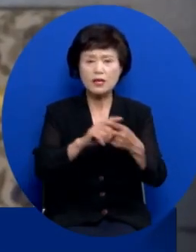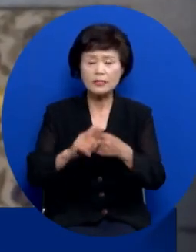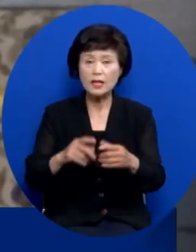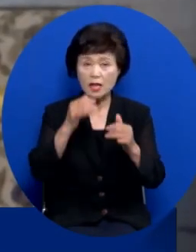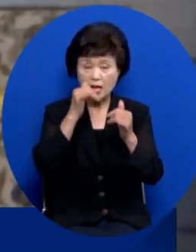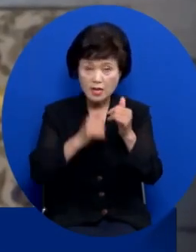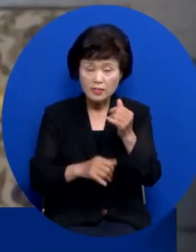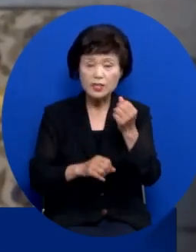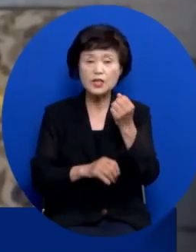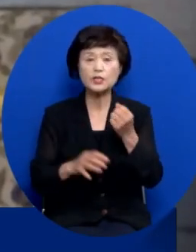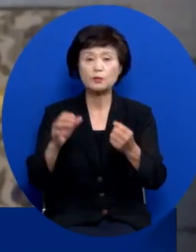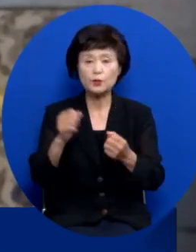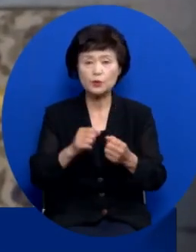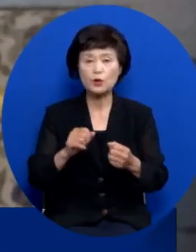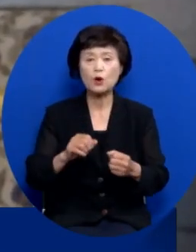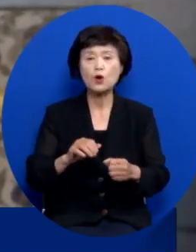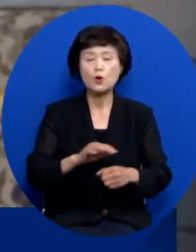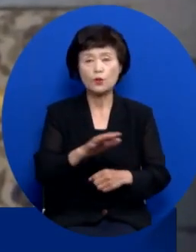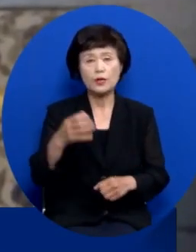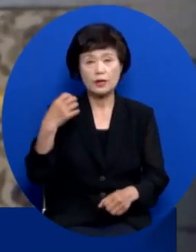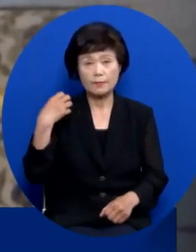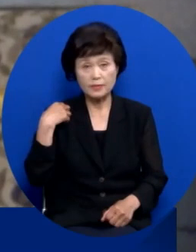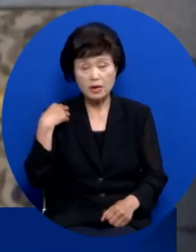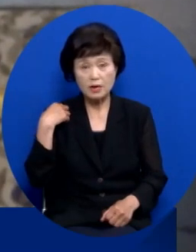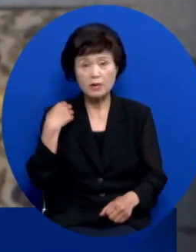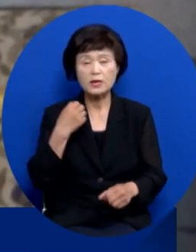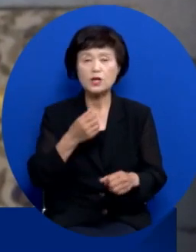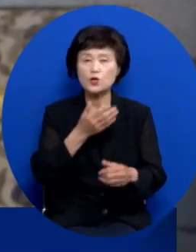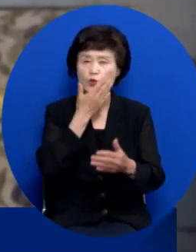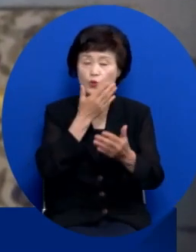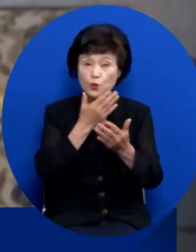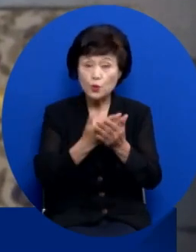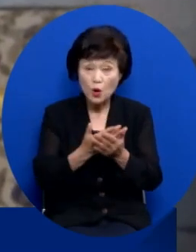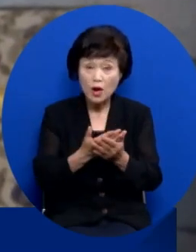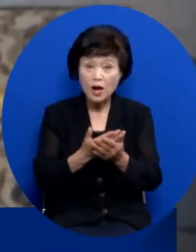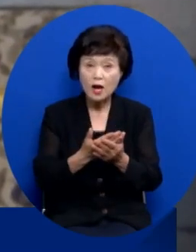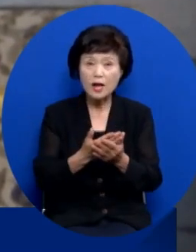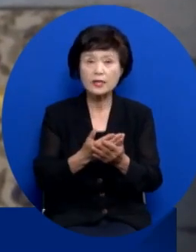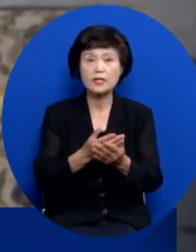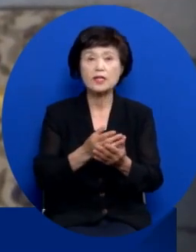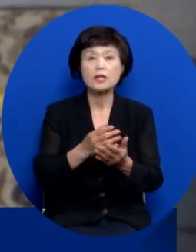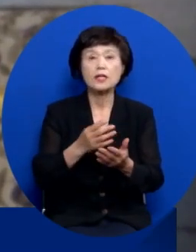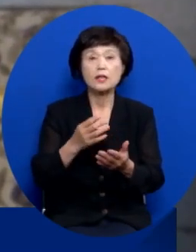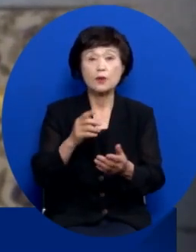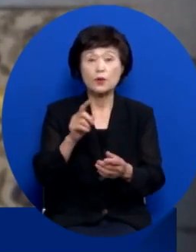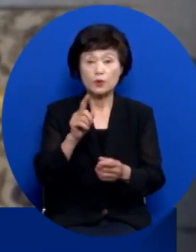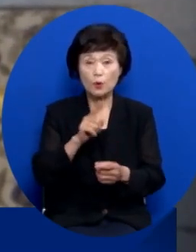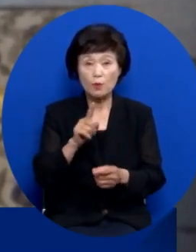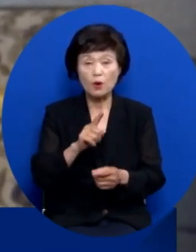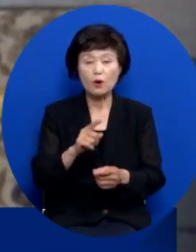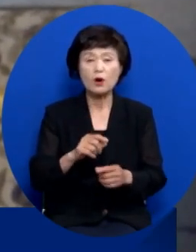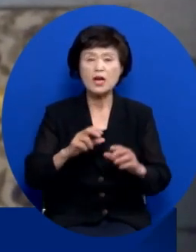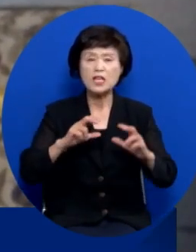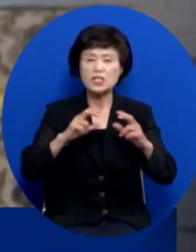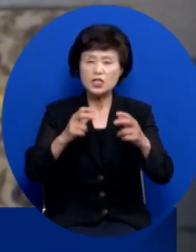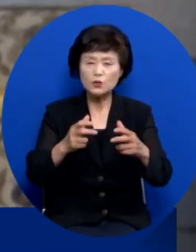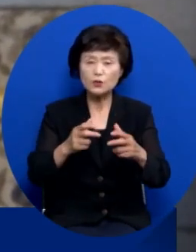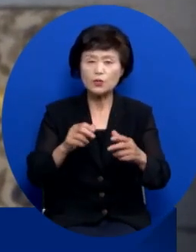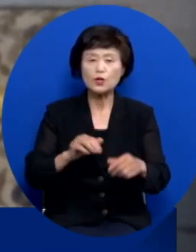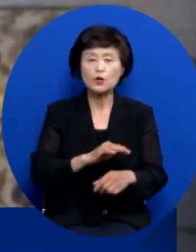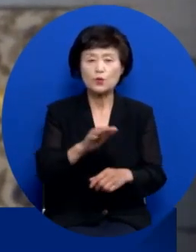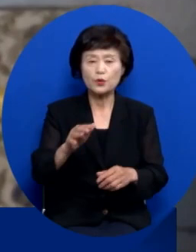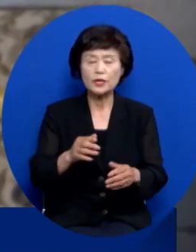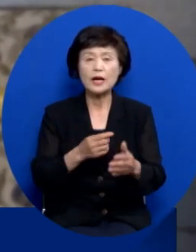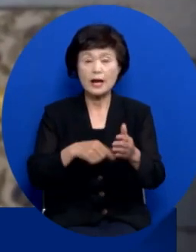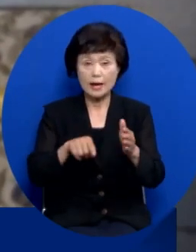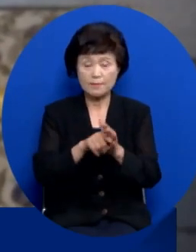이 시대 우리가 감당해야 할 가장 중요한 선교적 과제는 바로 이 지구의 위기를 함께